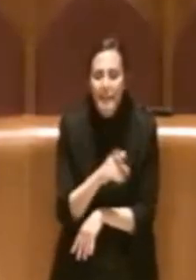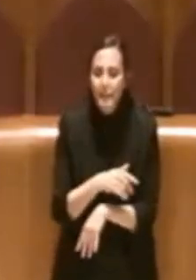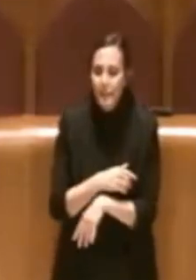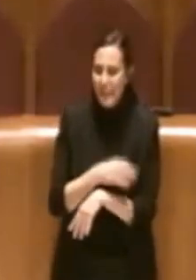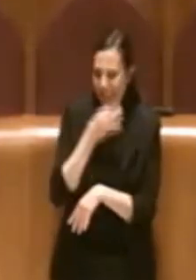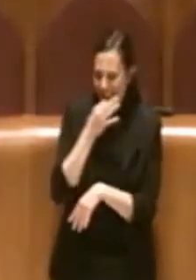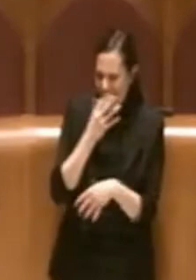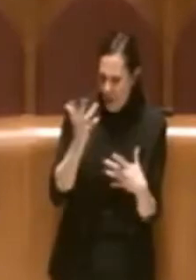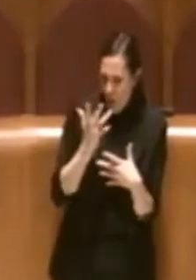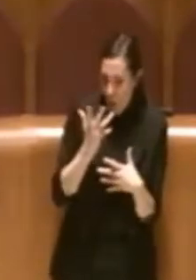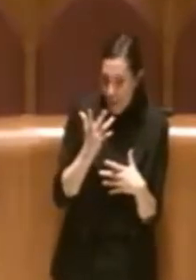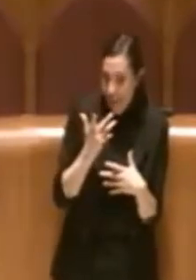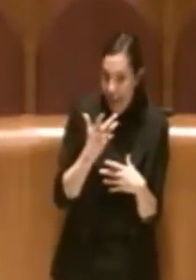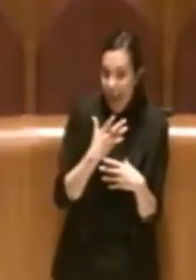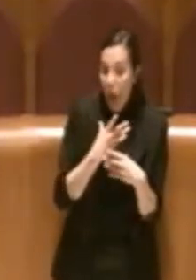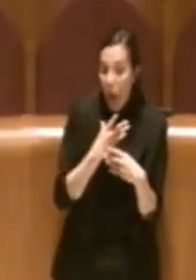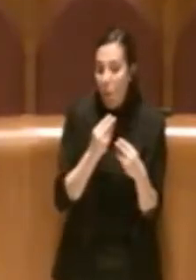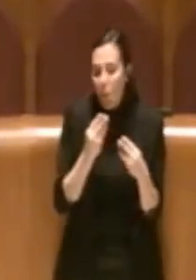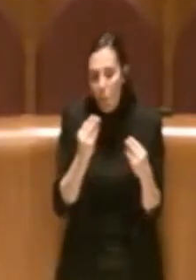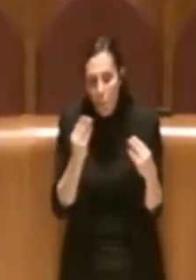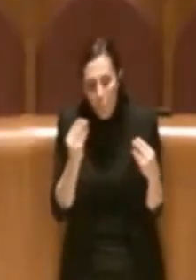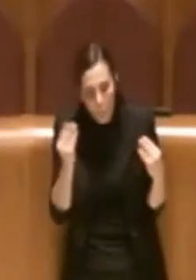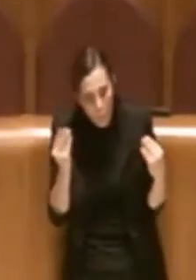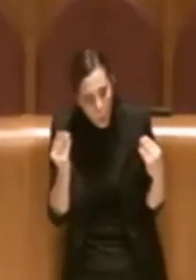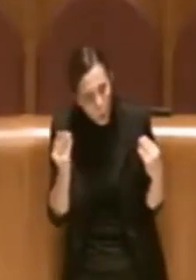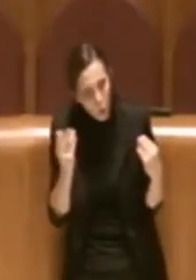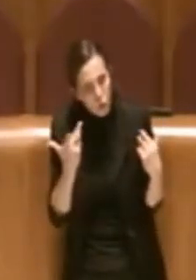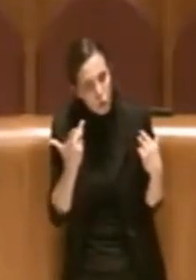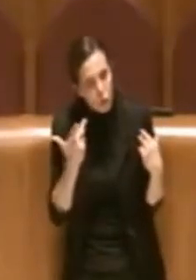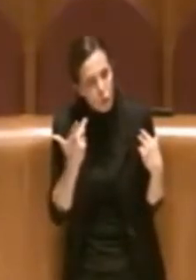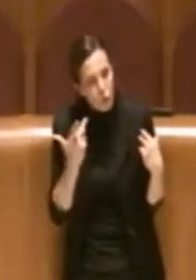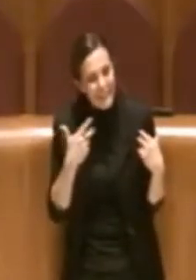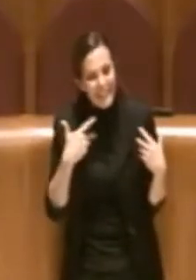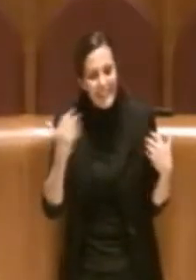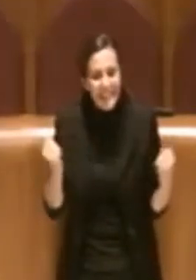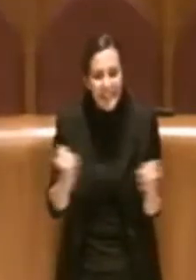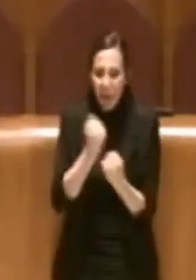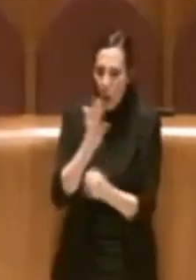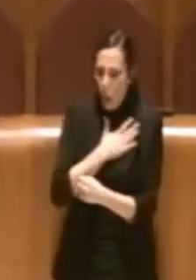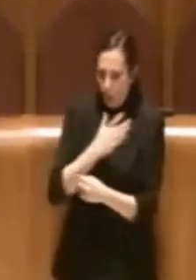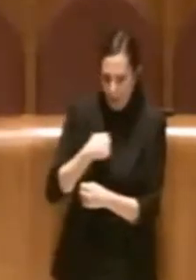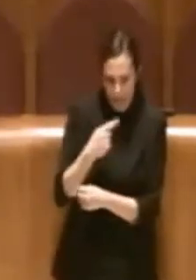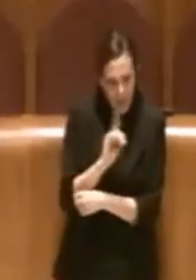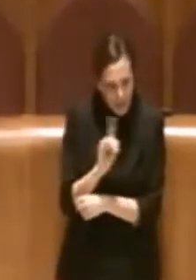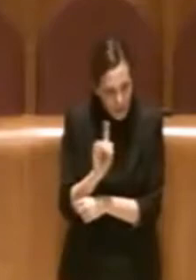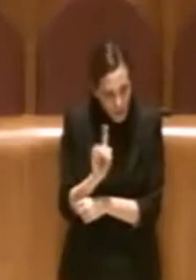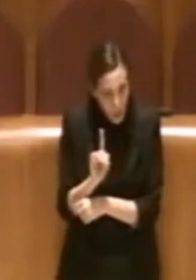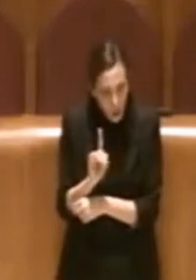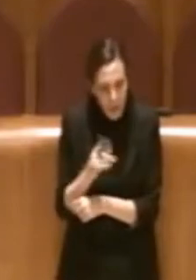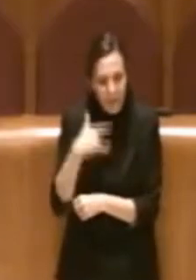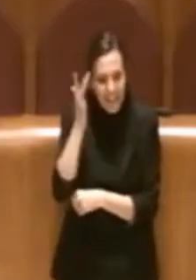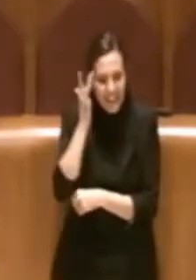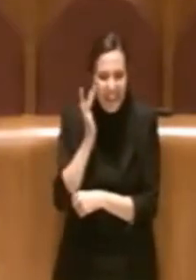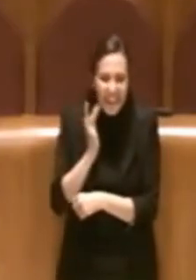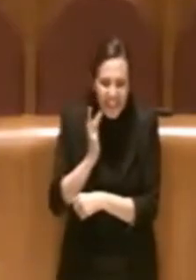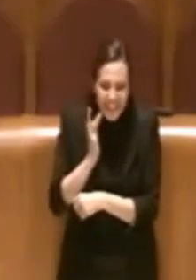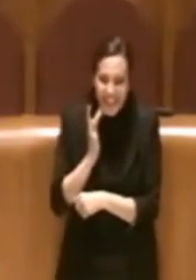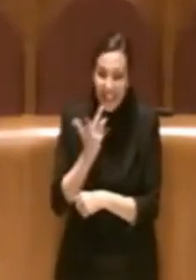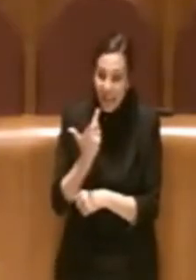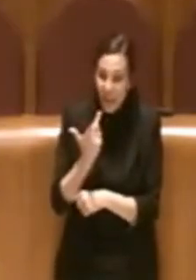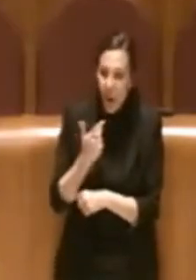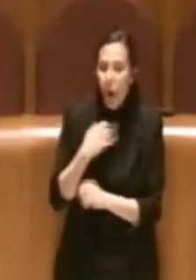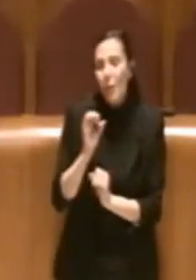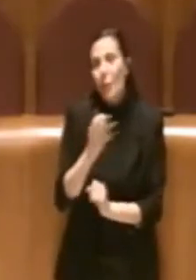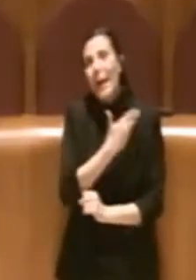ripeto, con cui ho un'interlocuzione anche molto garbata, con altri un po' meno, ahimè non per colpa mia, ma il rischio insomma che si corre facendo